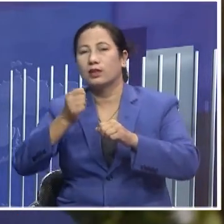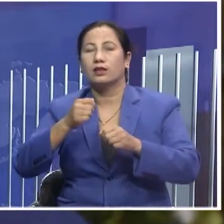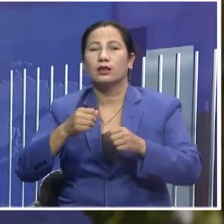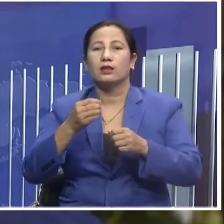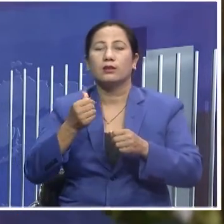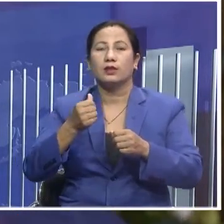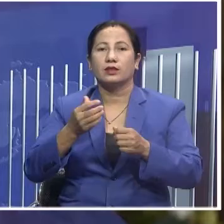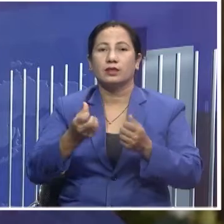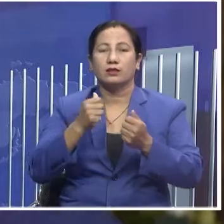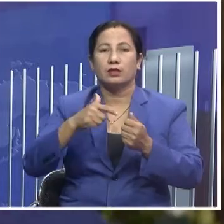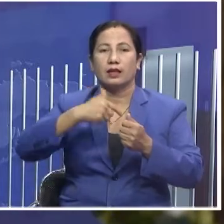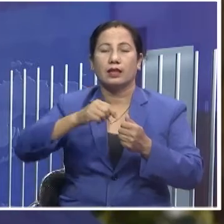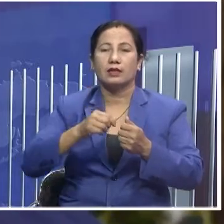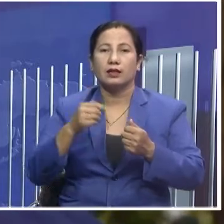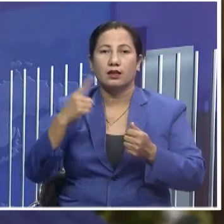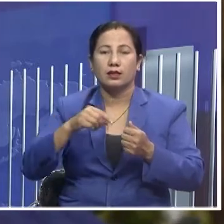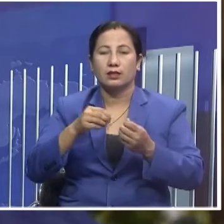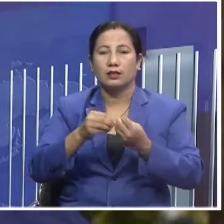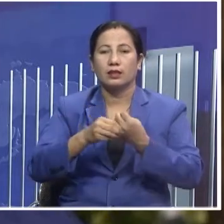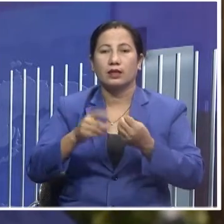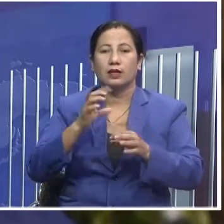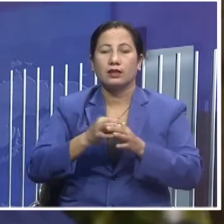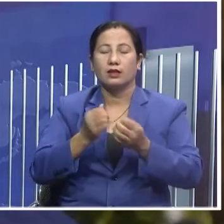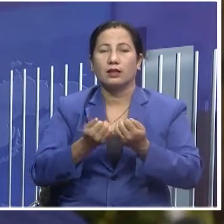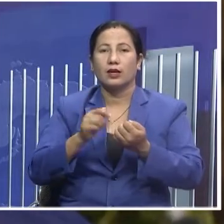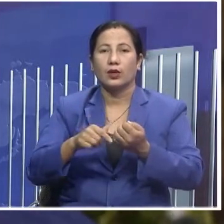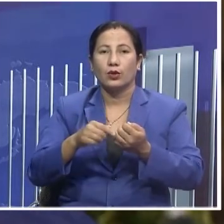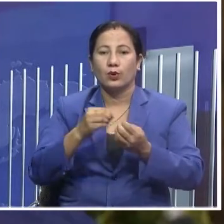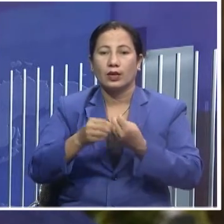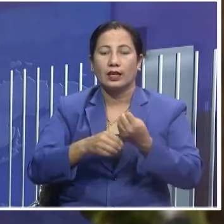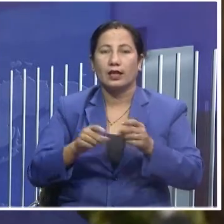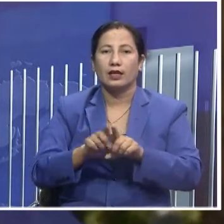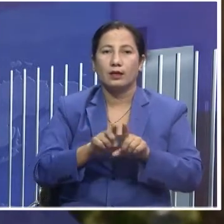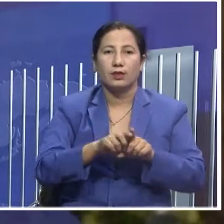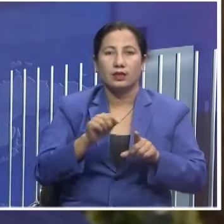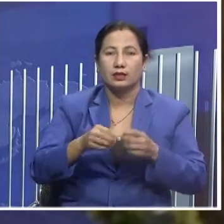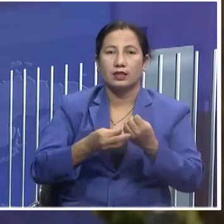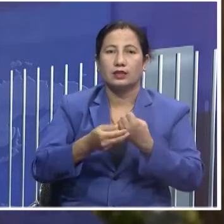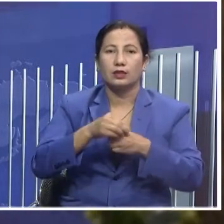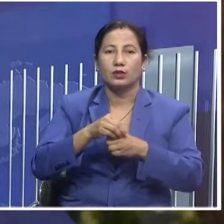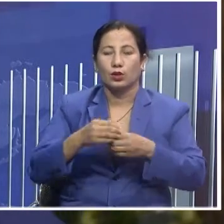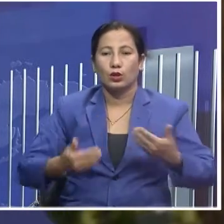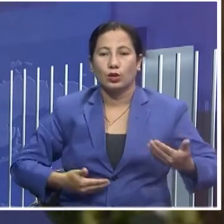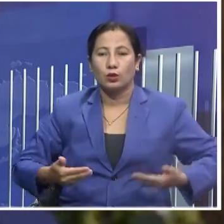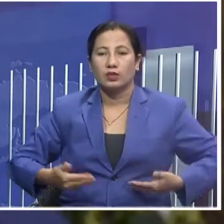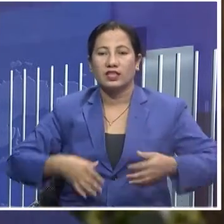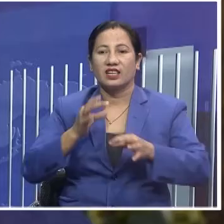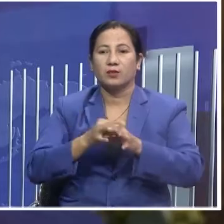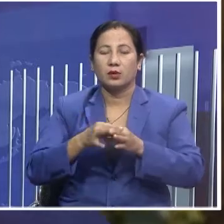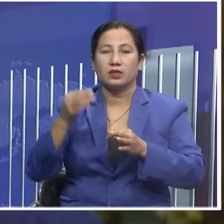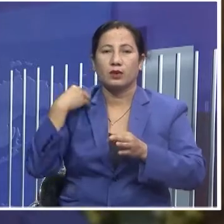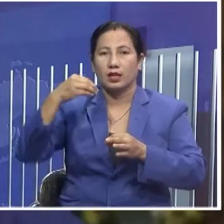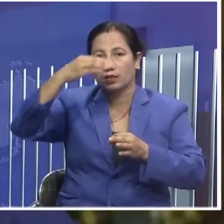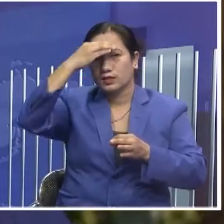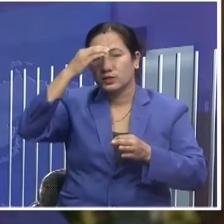त्यसलाई विस्थापित गरी केरालाई हामीलाई स्थापित गरेको छौँ र त्यो केराले पनि यस्तै यदि देशको बजार व्यवस्थापनमा समस्या